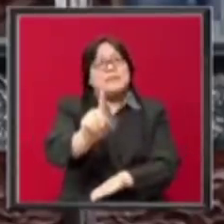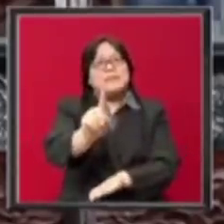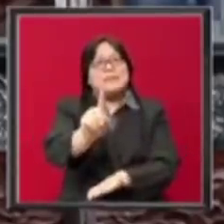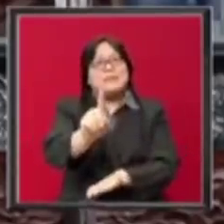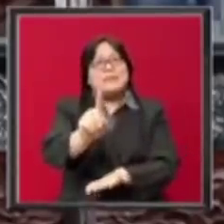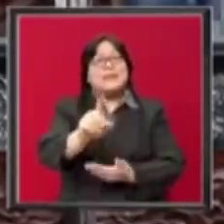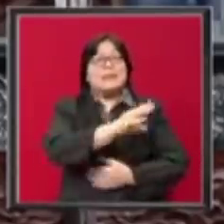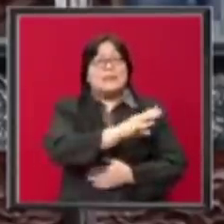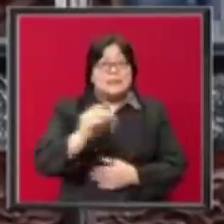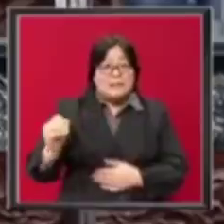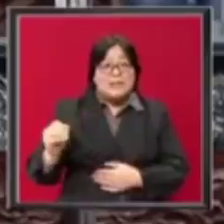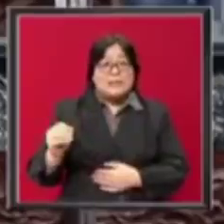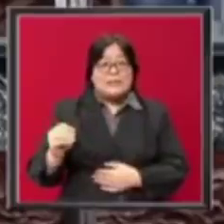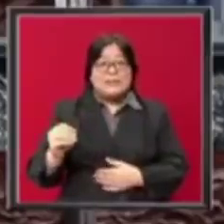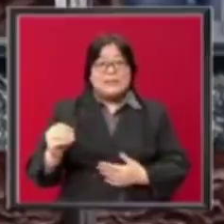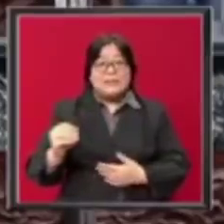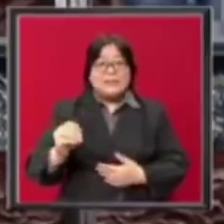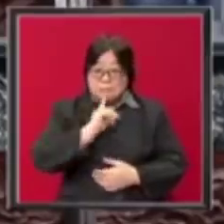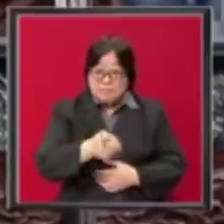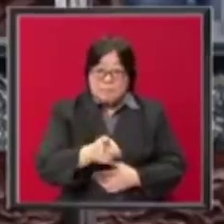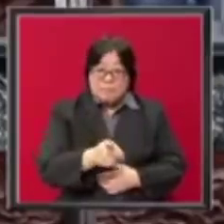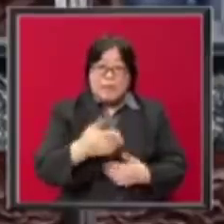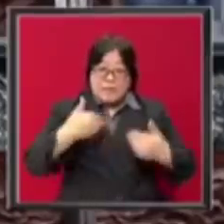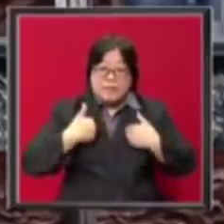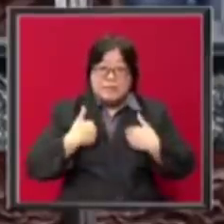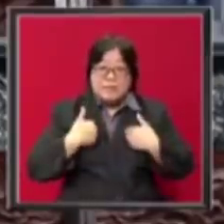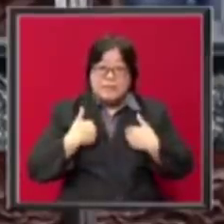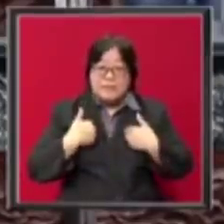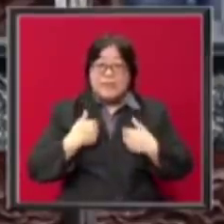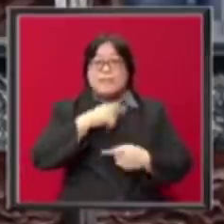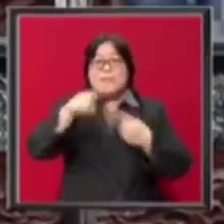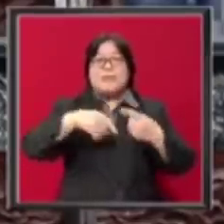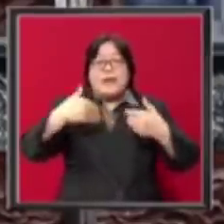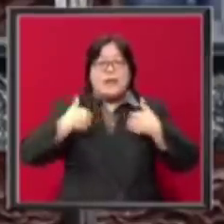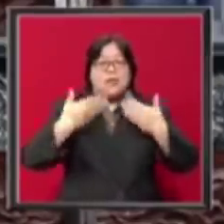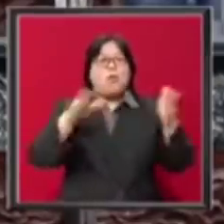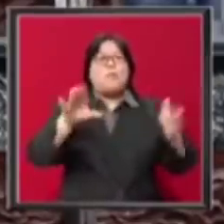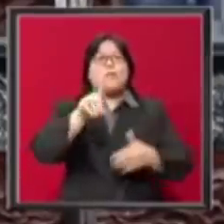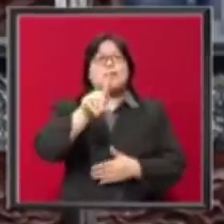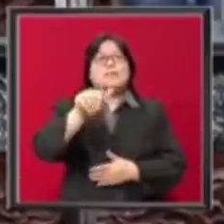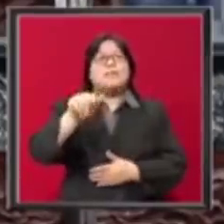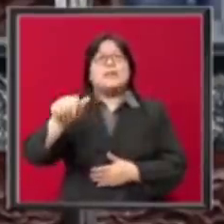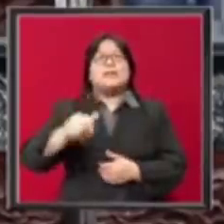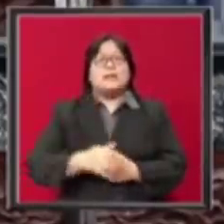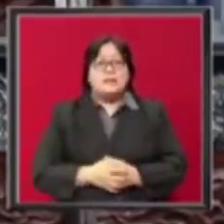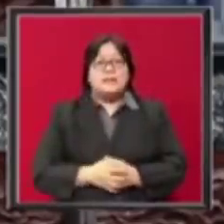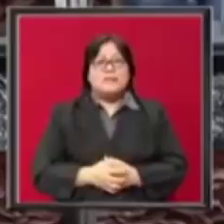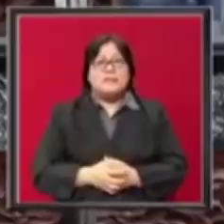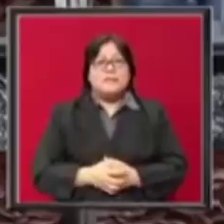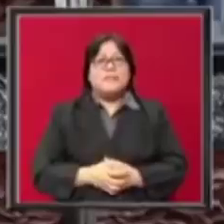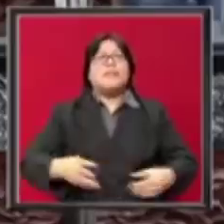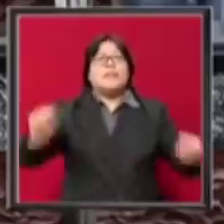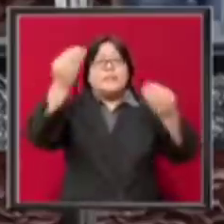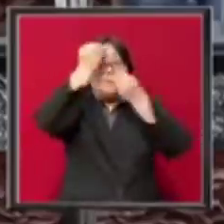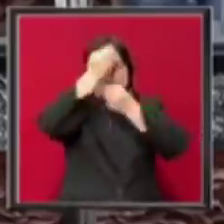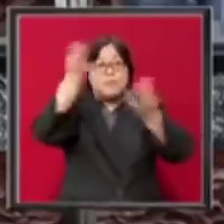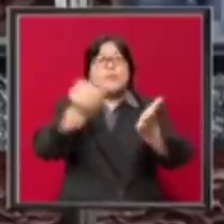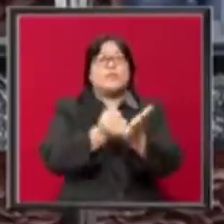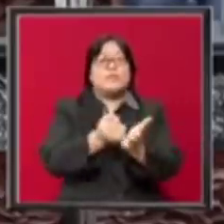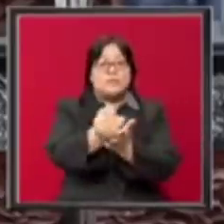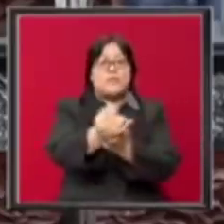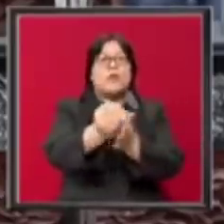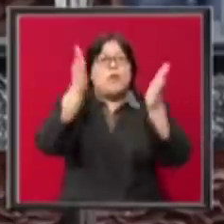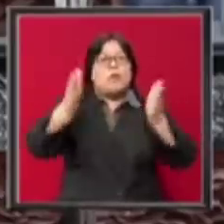Ya. Dan apa kebenarannya? Jadi bila ada open data dan maklumat yang